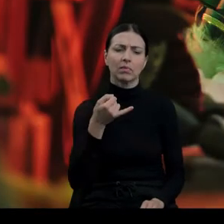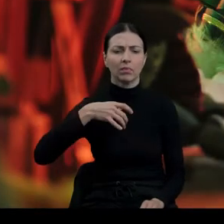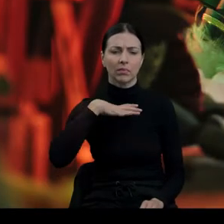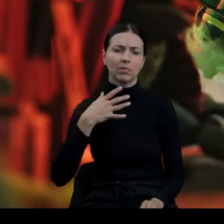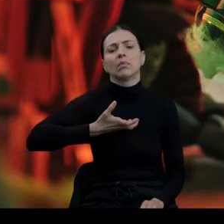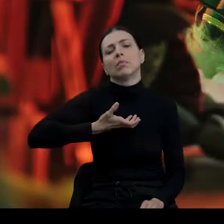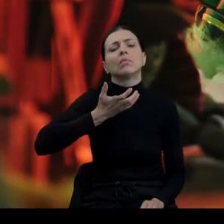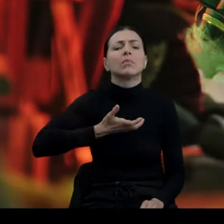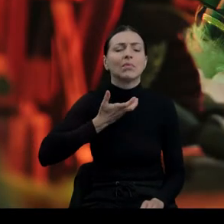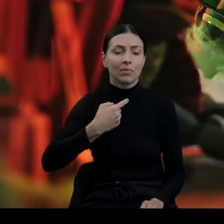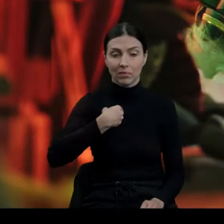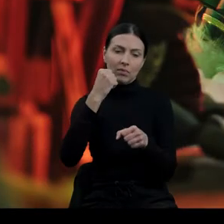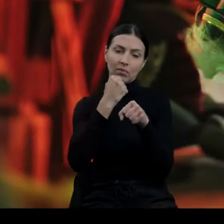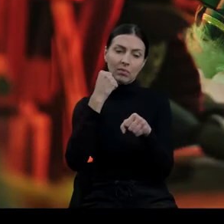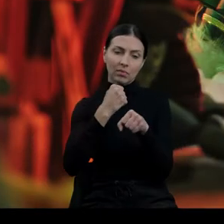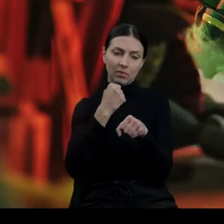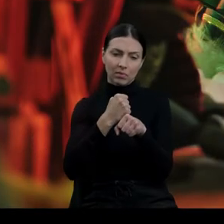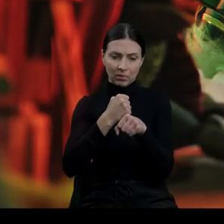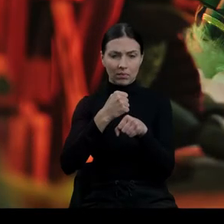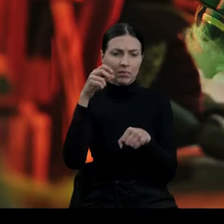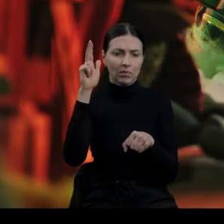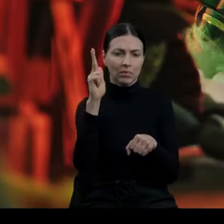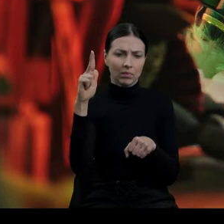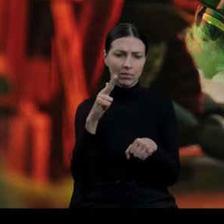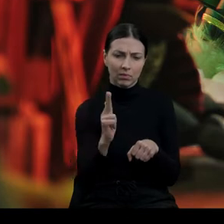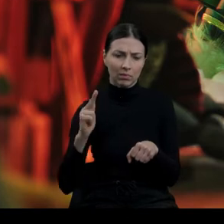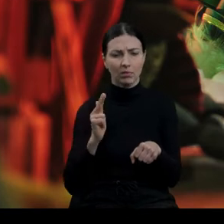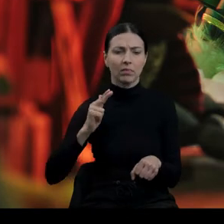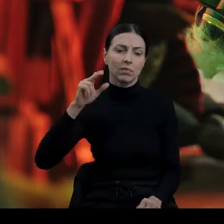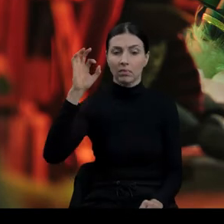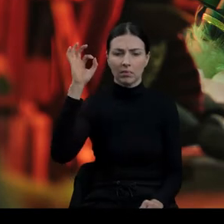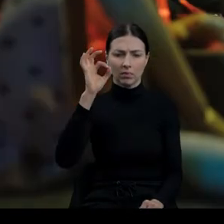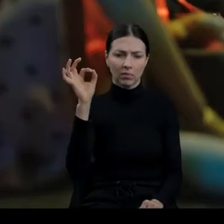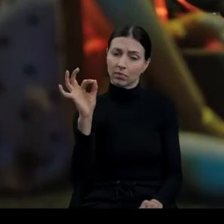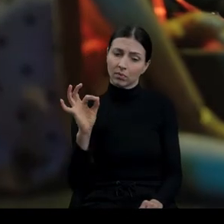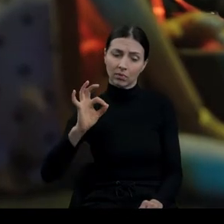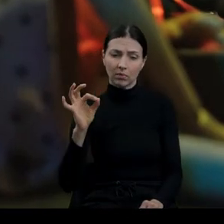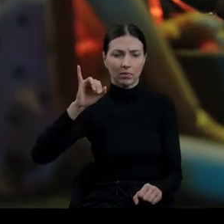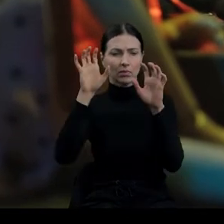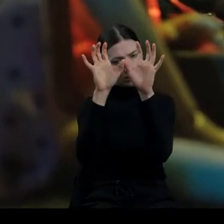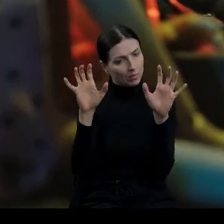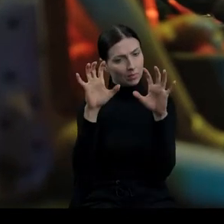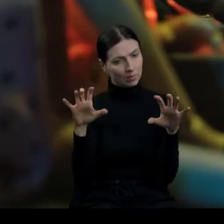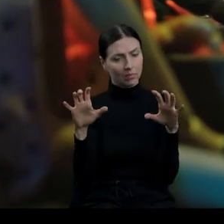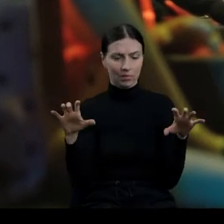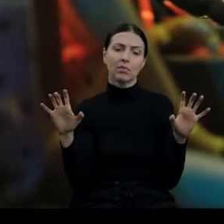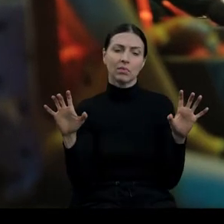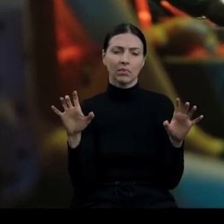tylko. Ja zawsze miałem poczucie, że ja jestem malarz i grafik.